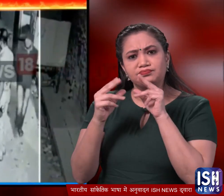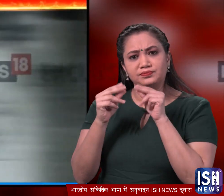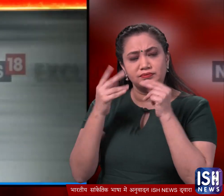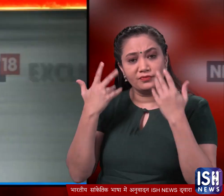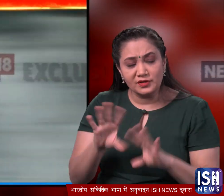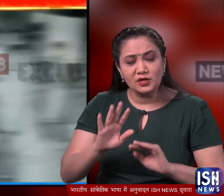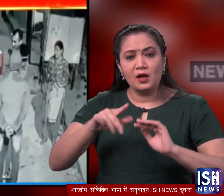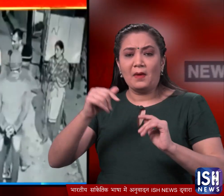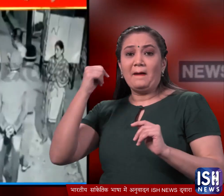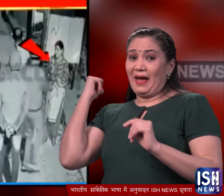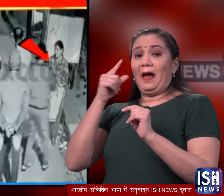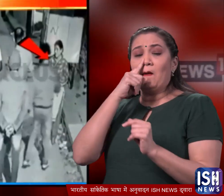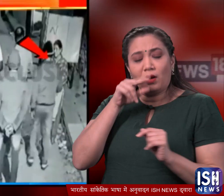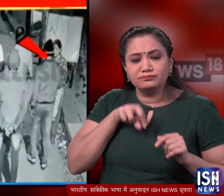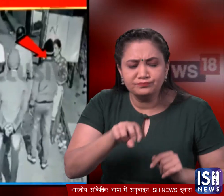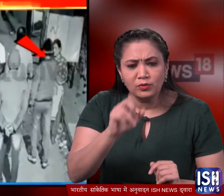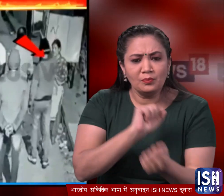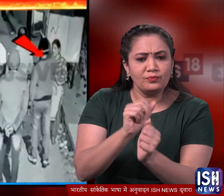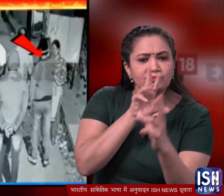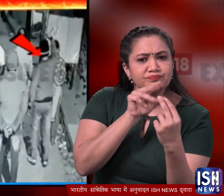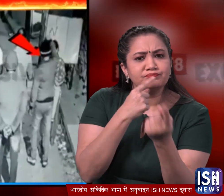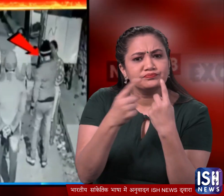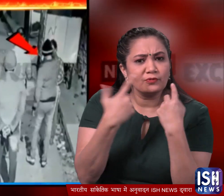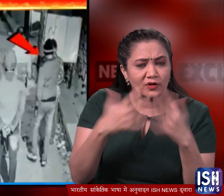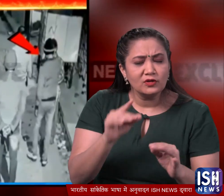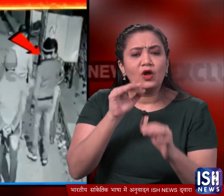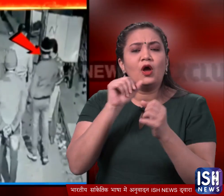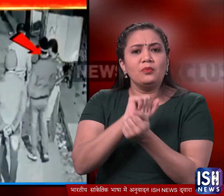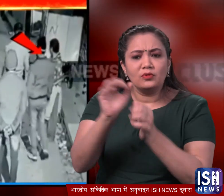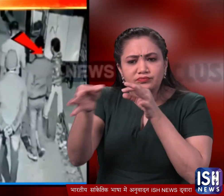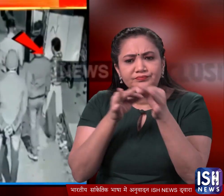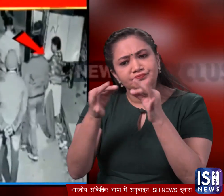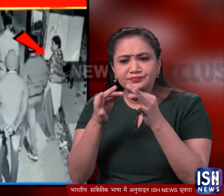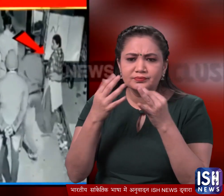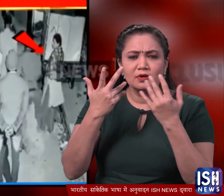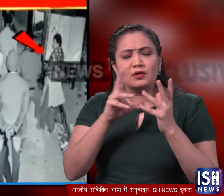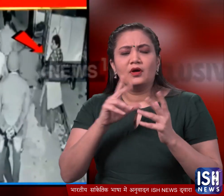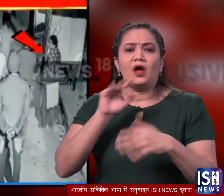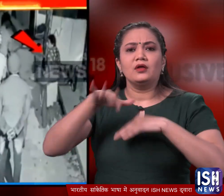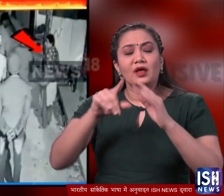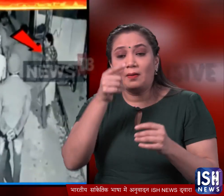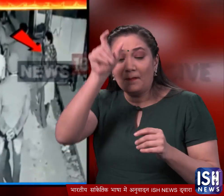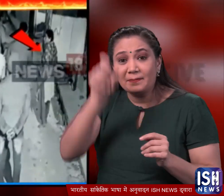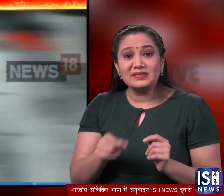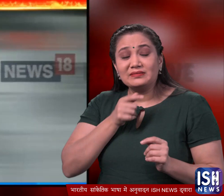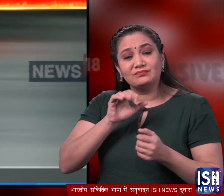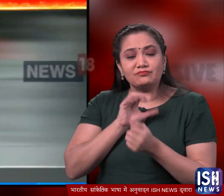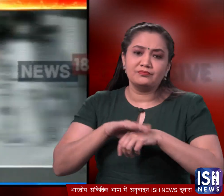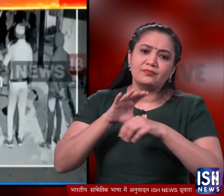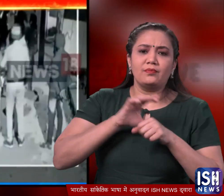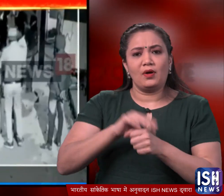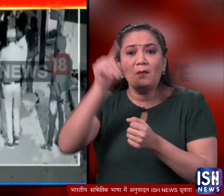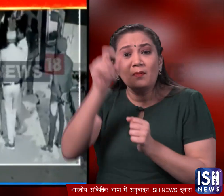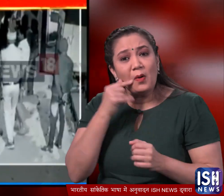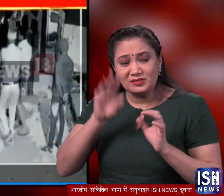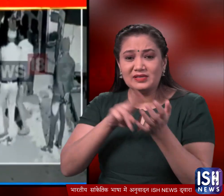खड़े होकर बातें की। तभी पीछे से एक महिला आई और पुलिस वालों से कुछ पूछने लगी, जिसे पुलिस वालों ने कुछ समझाया और फिर हर्षा की हत्या के आरोपी को